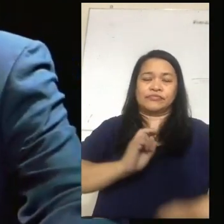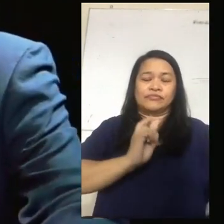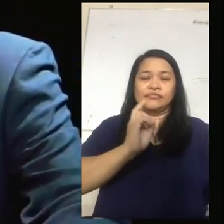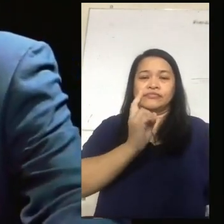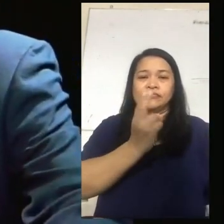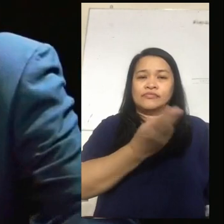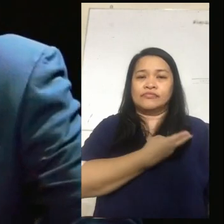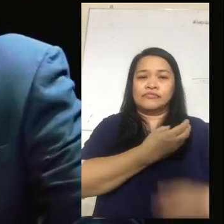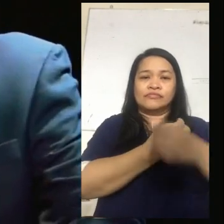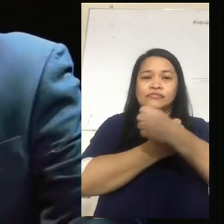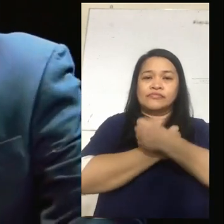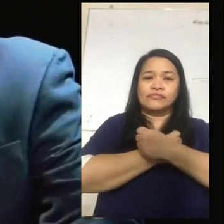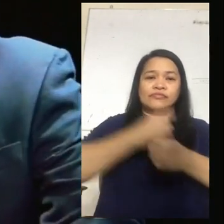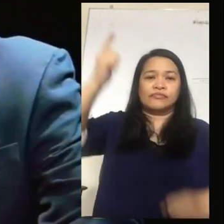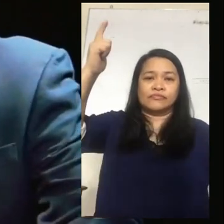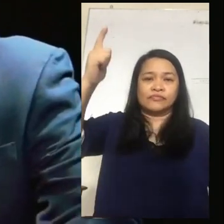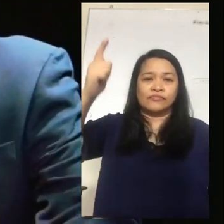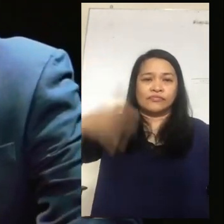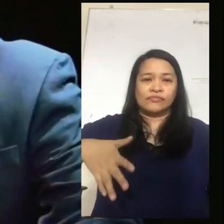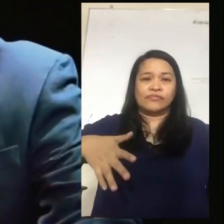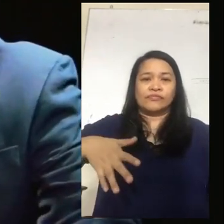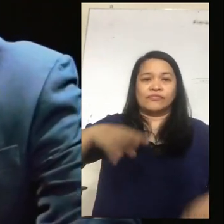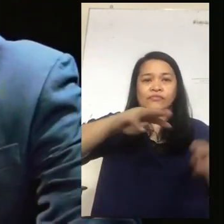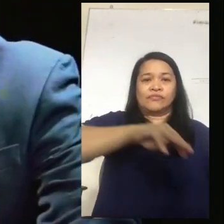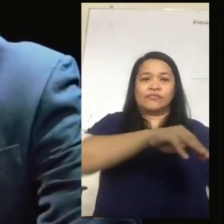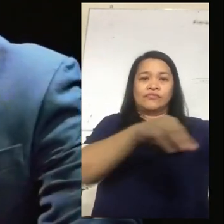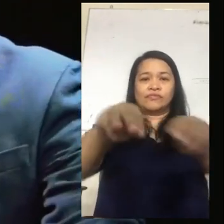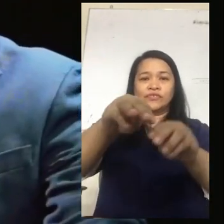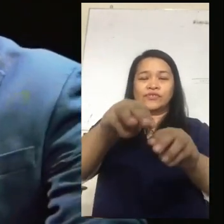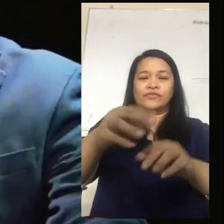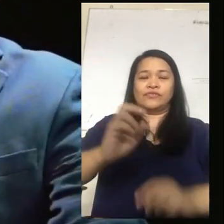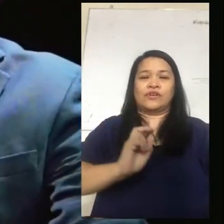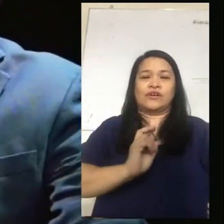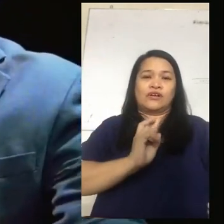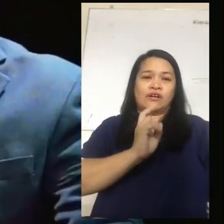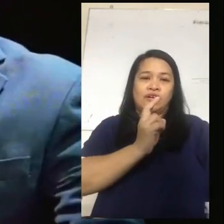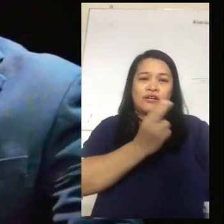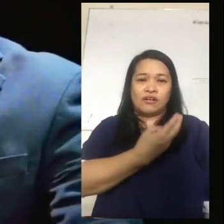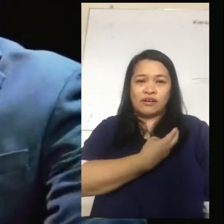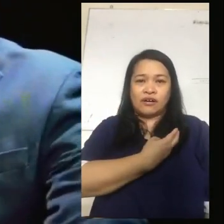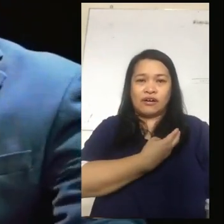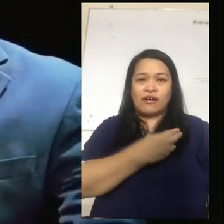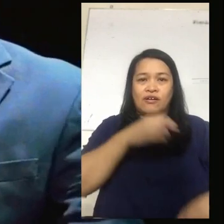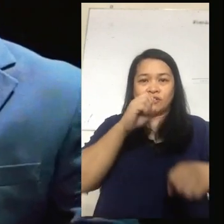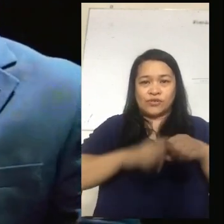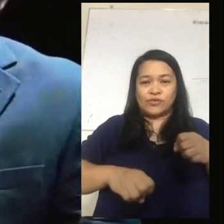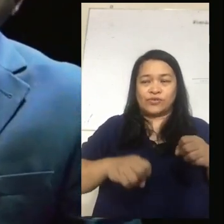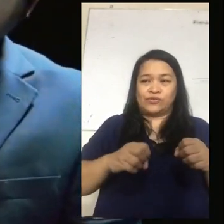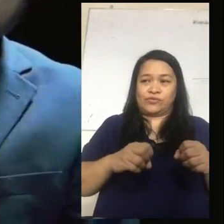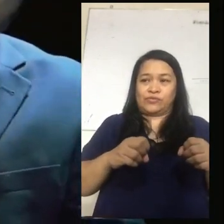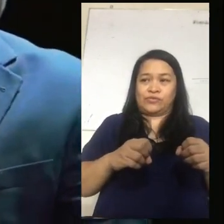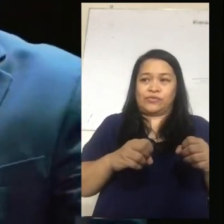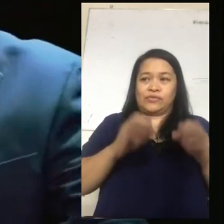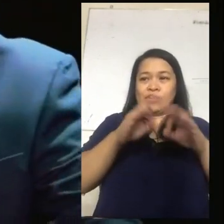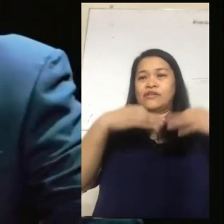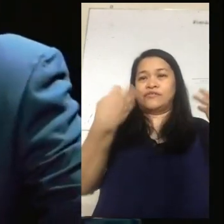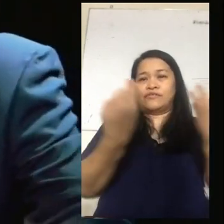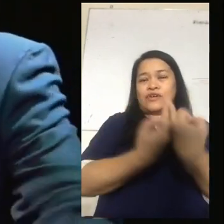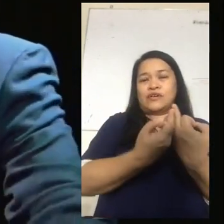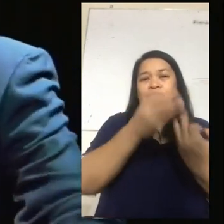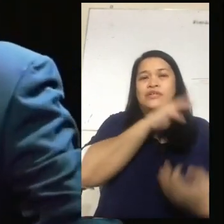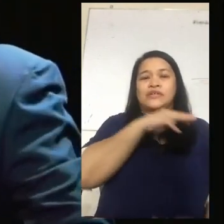ito po yung mag-udyok sa atin. Para yung mga kasama natin sa bahay, yung mga kapitbahay